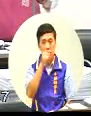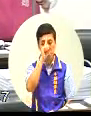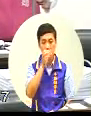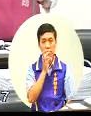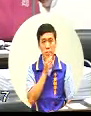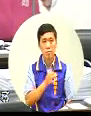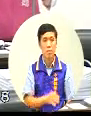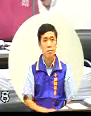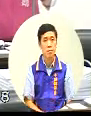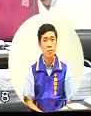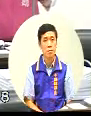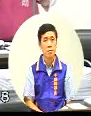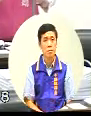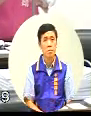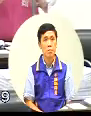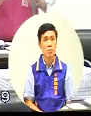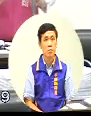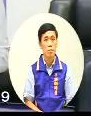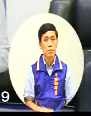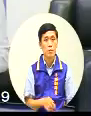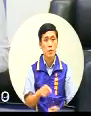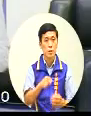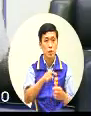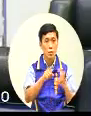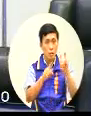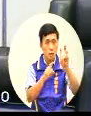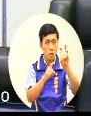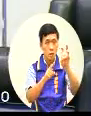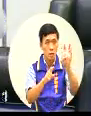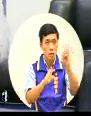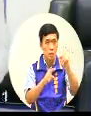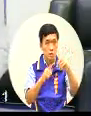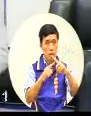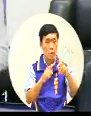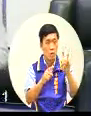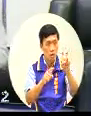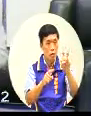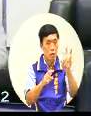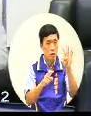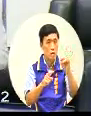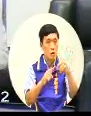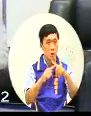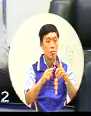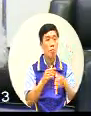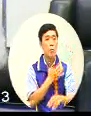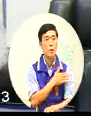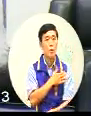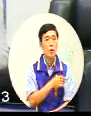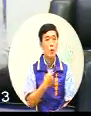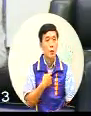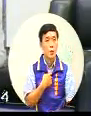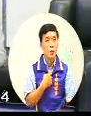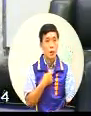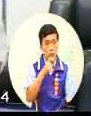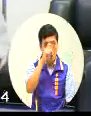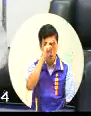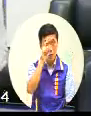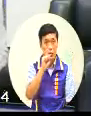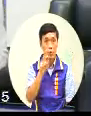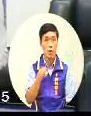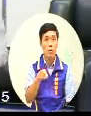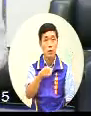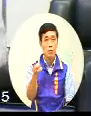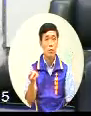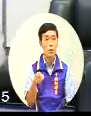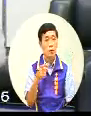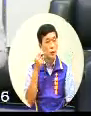我想哈，这30几个人啊，不管是20几个、30几个啦，我希望是说，是不是？你们有没有什